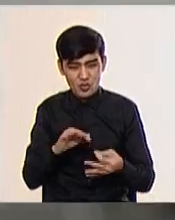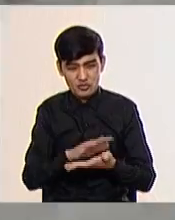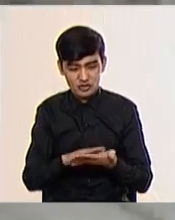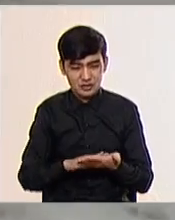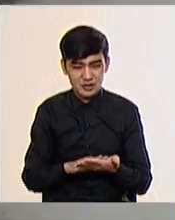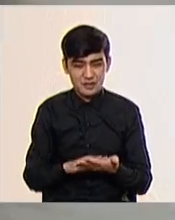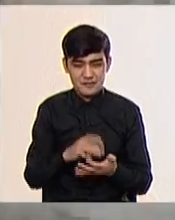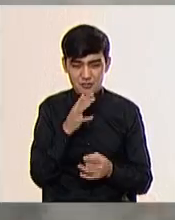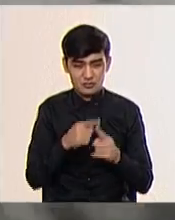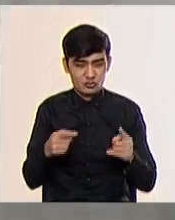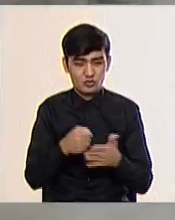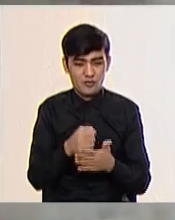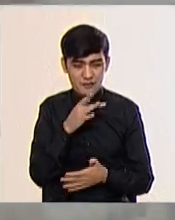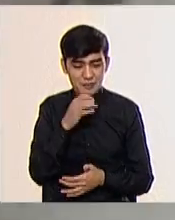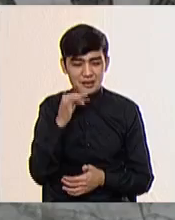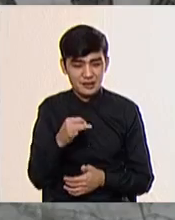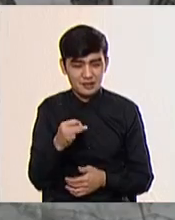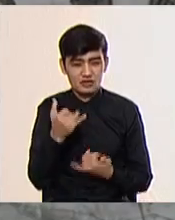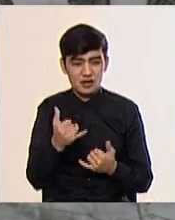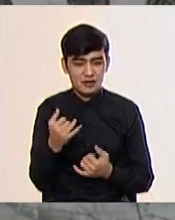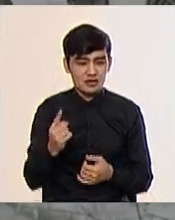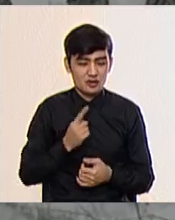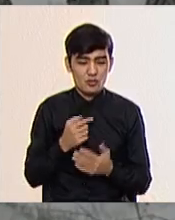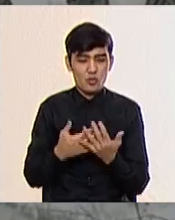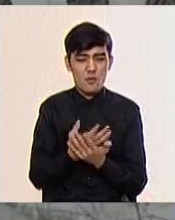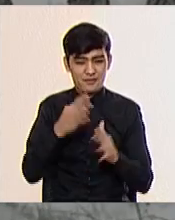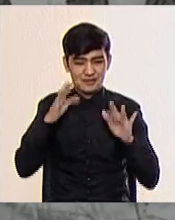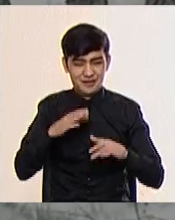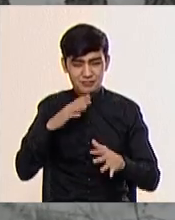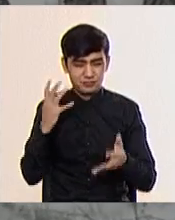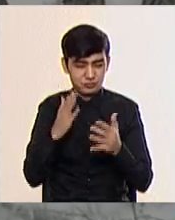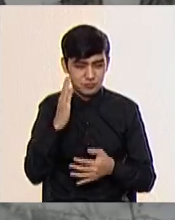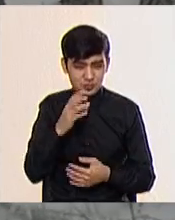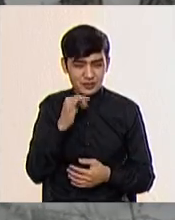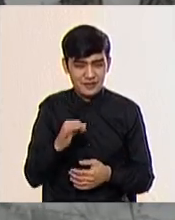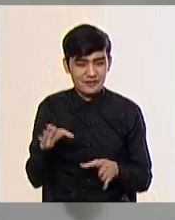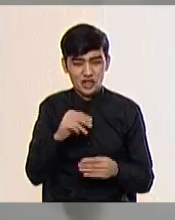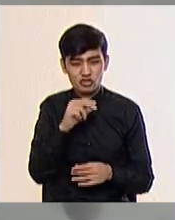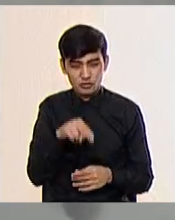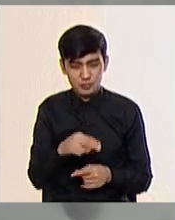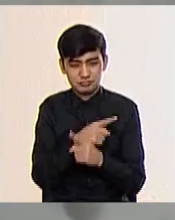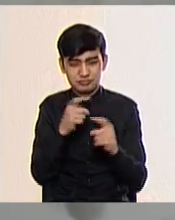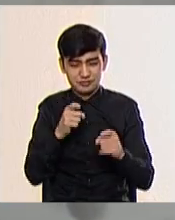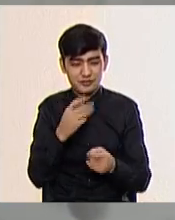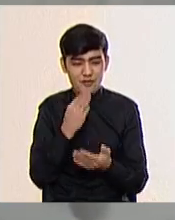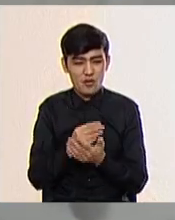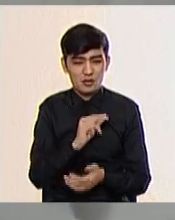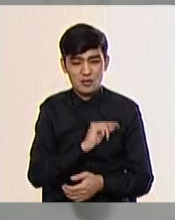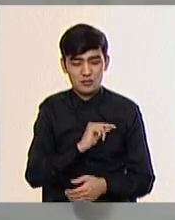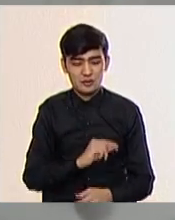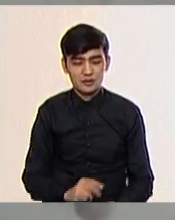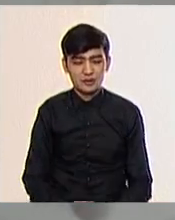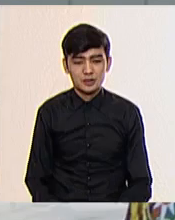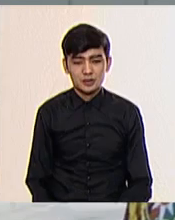предыдущего снегопада. По словам синоптиков, теперь нас ждет новая снежная буря. Все экстренные службы привели в усиленный режим работы.